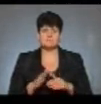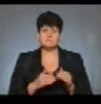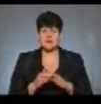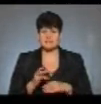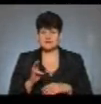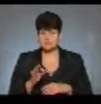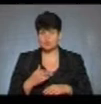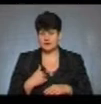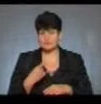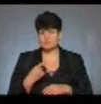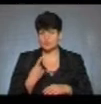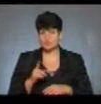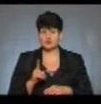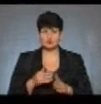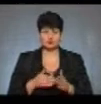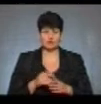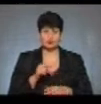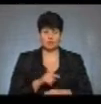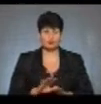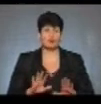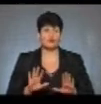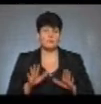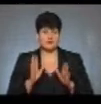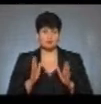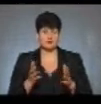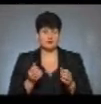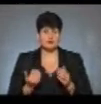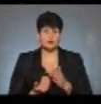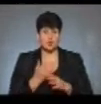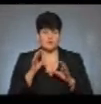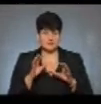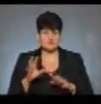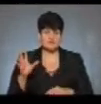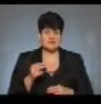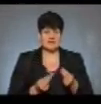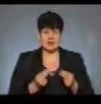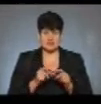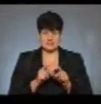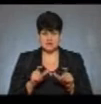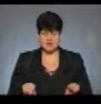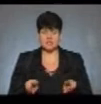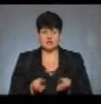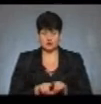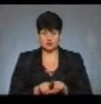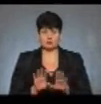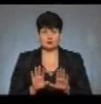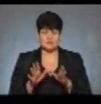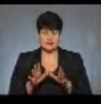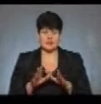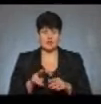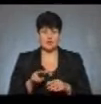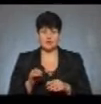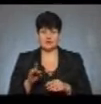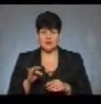практично нам диктують, що до того моменту, як буде прийнятий новий закон, всі гральні заклади, а також моментальні лотереї,